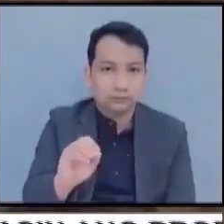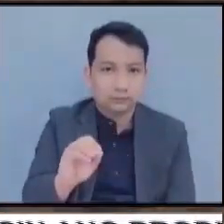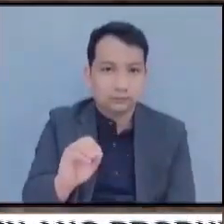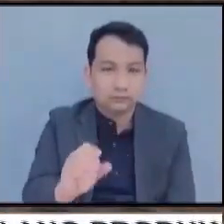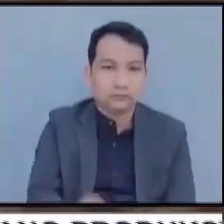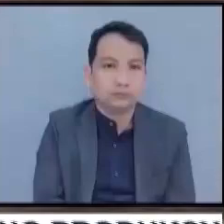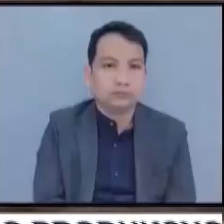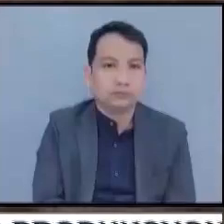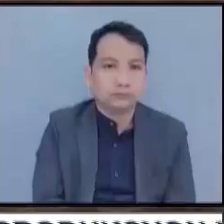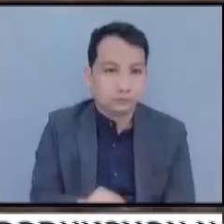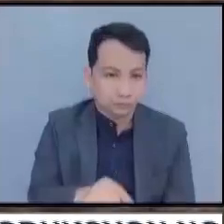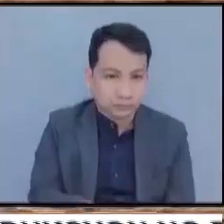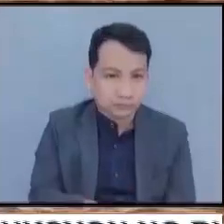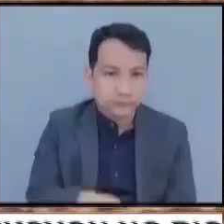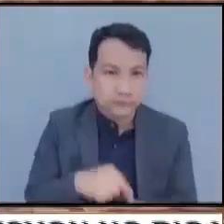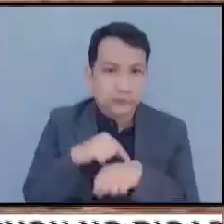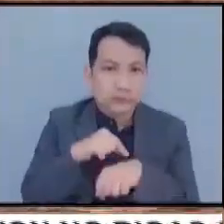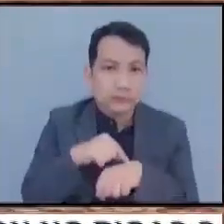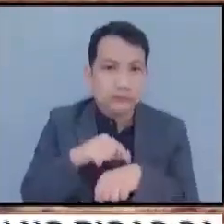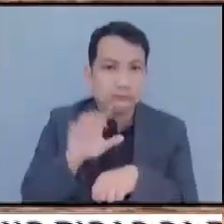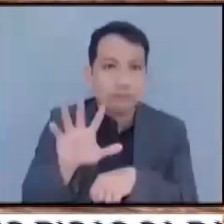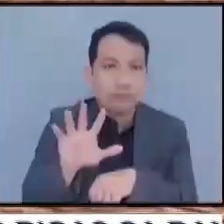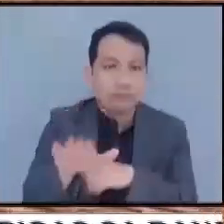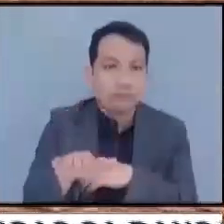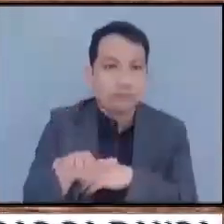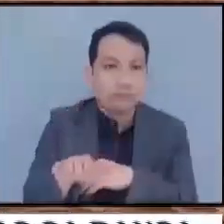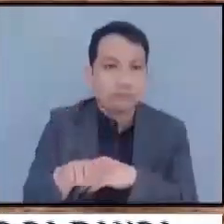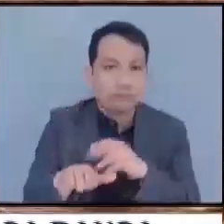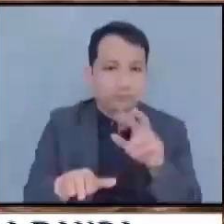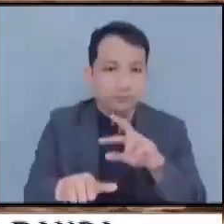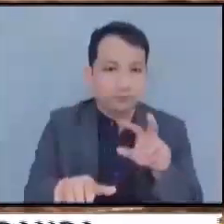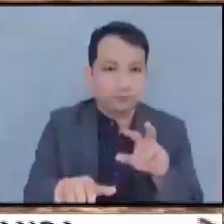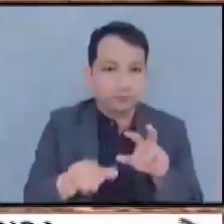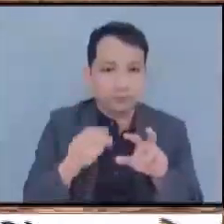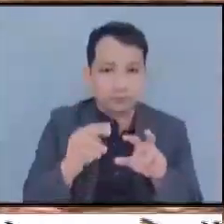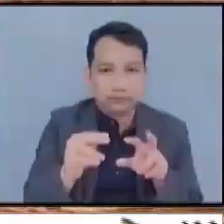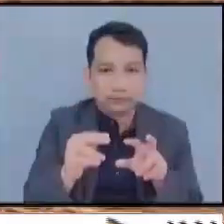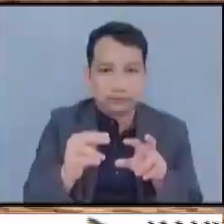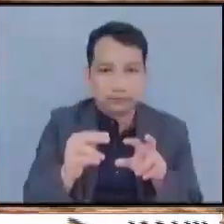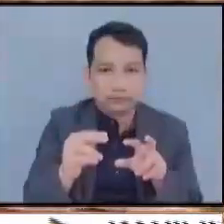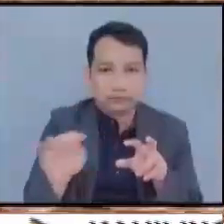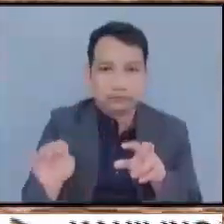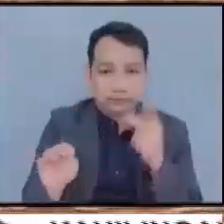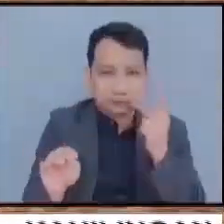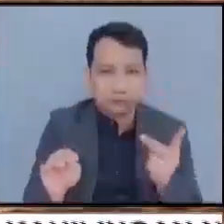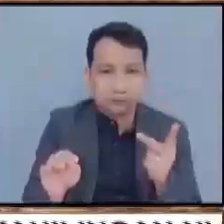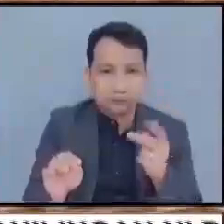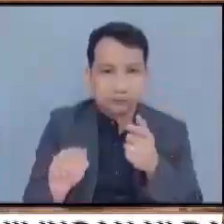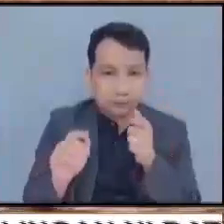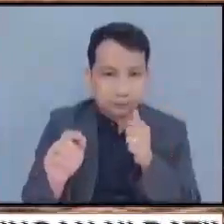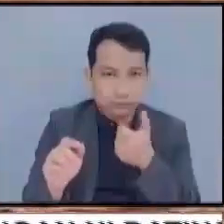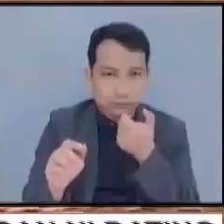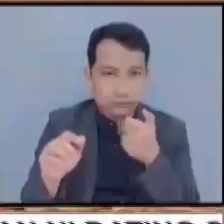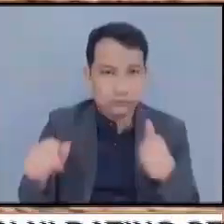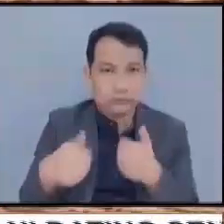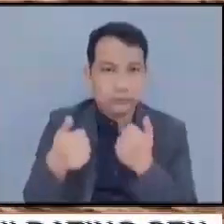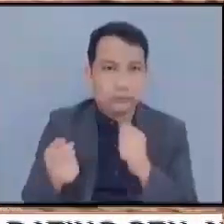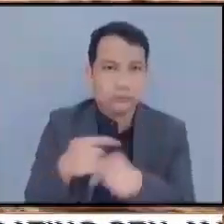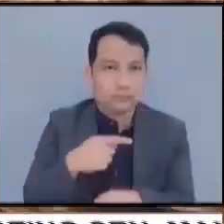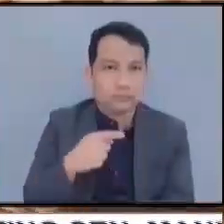Bandang alas 5 ng umaga ng Huwebes sa layong 33 nautical miles mula sa Bajo de Masinloc, may radio challenge na agad mula sa Chinese